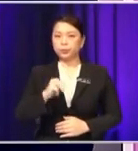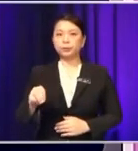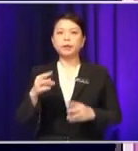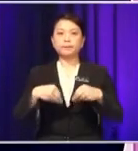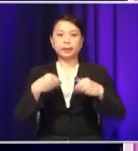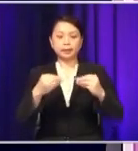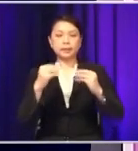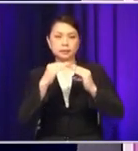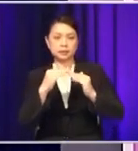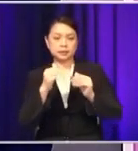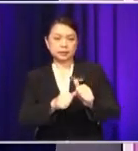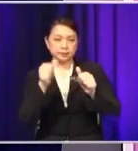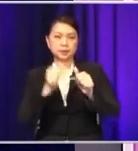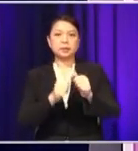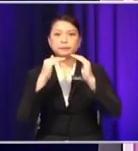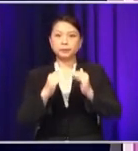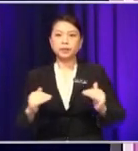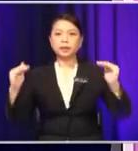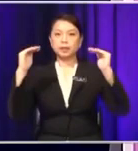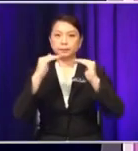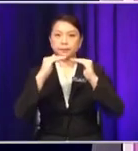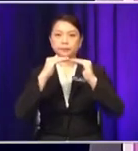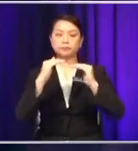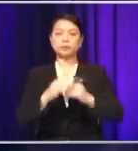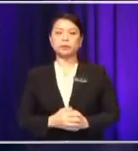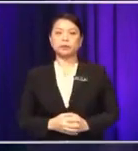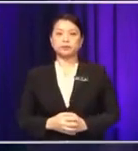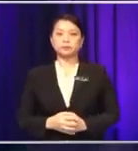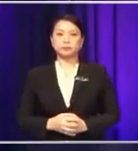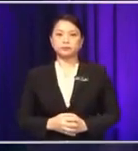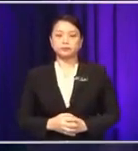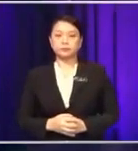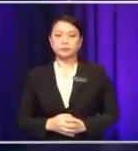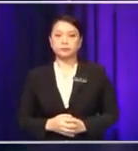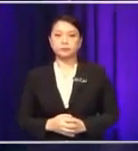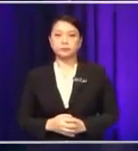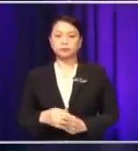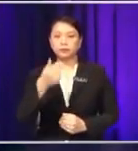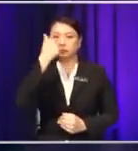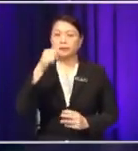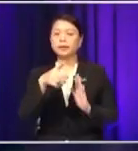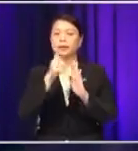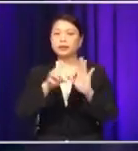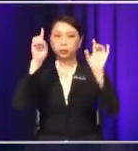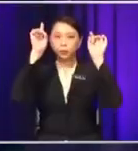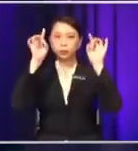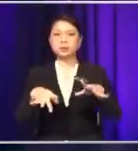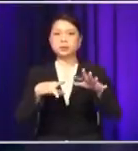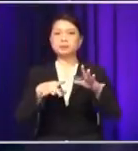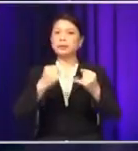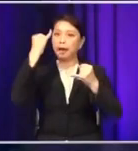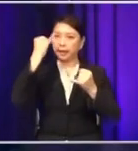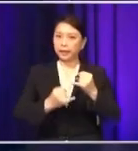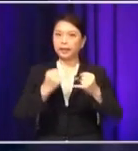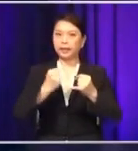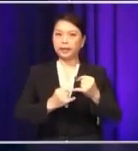Sebab itu kita katakan ujian akhir sesi akademik ini sama dengan ujian sumatif, ujian akhir di setiap tahap kelas